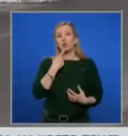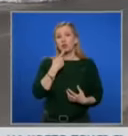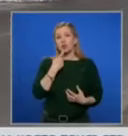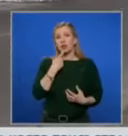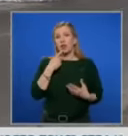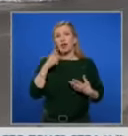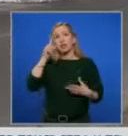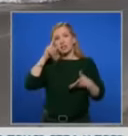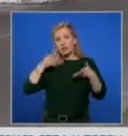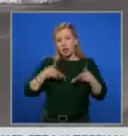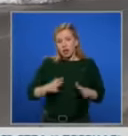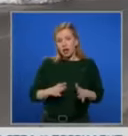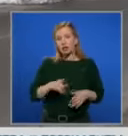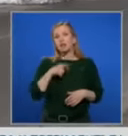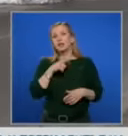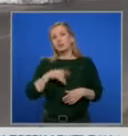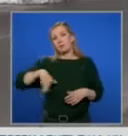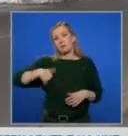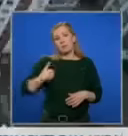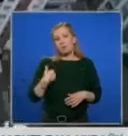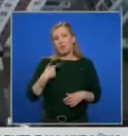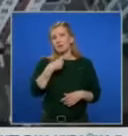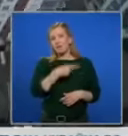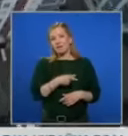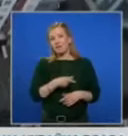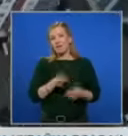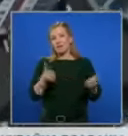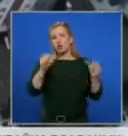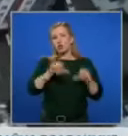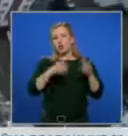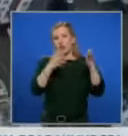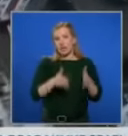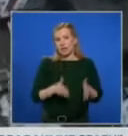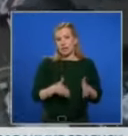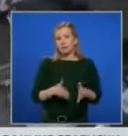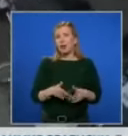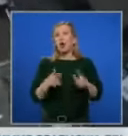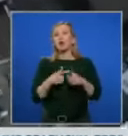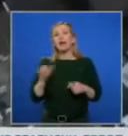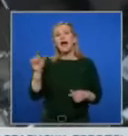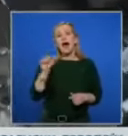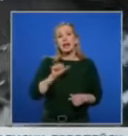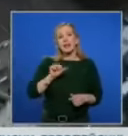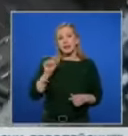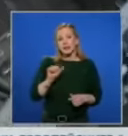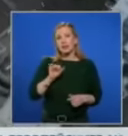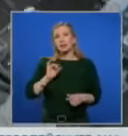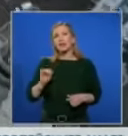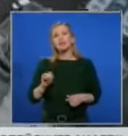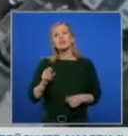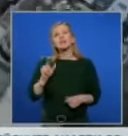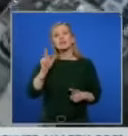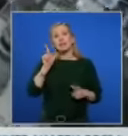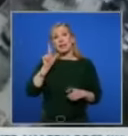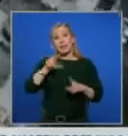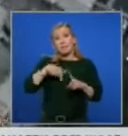в руините на сградата, в която живеят в Хатай. От Айлин и 7-месечното й момченце за сега няма следа.